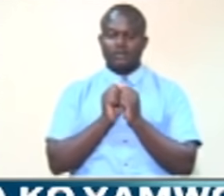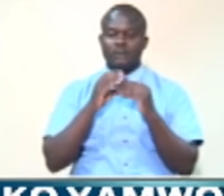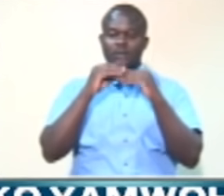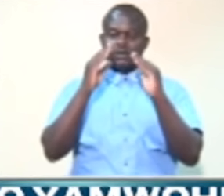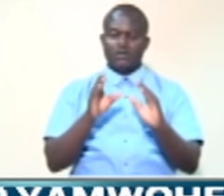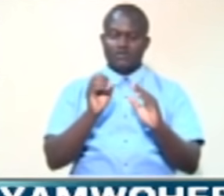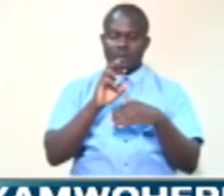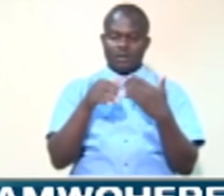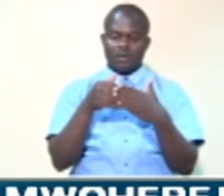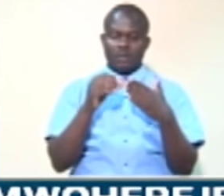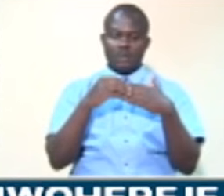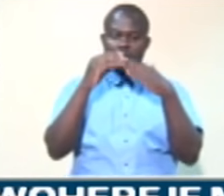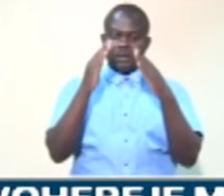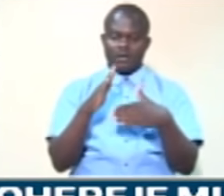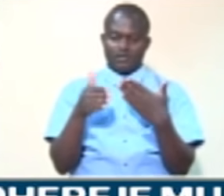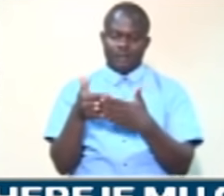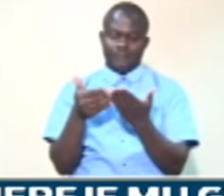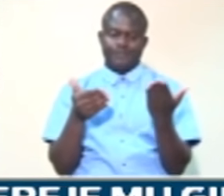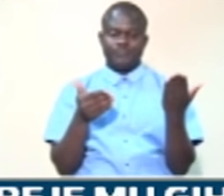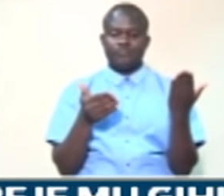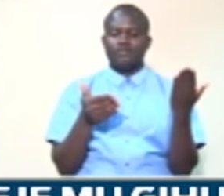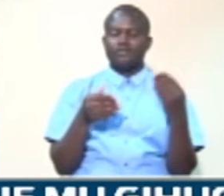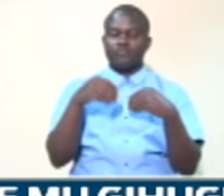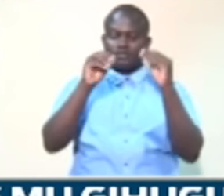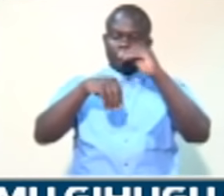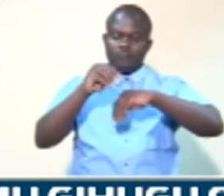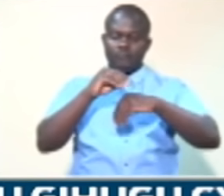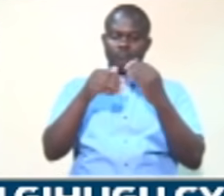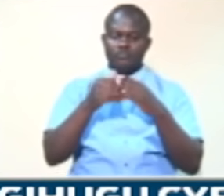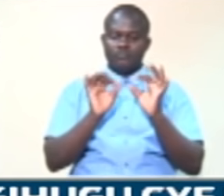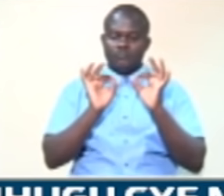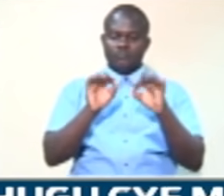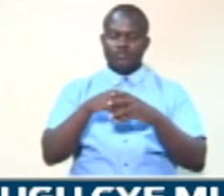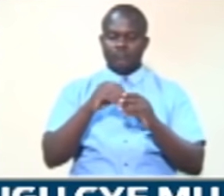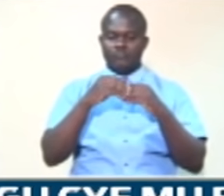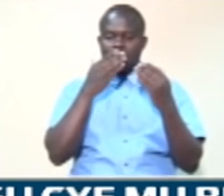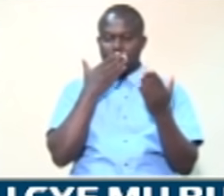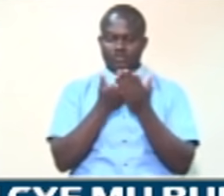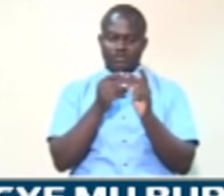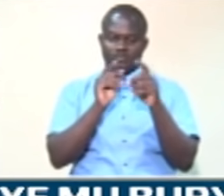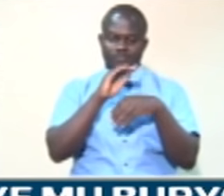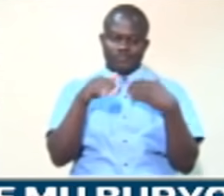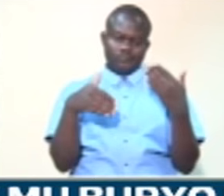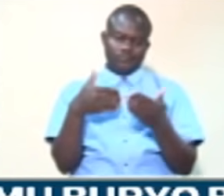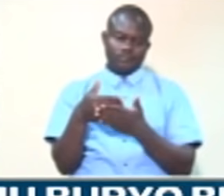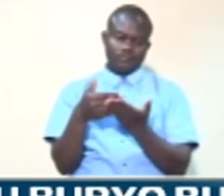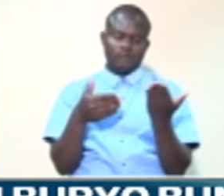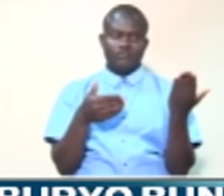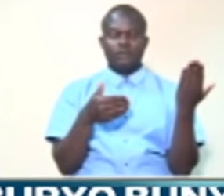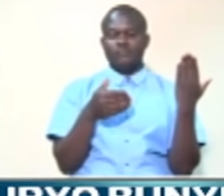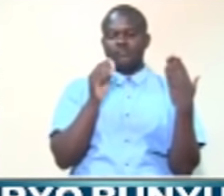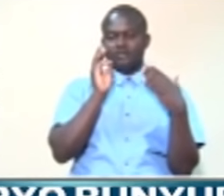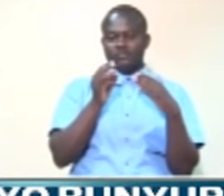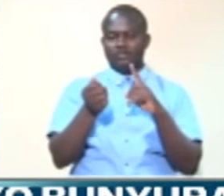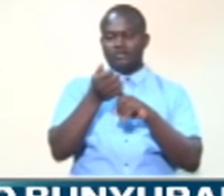ubuyobozi cyangwa umuyobozi utanga umusaruro ufatika mu mibereho myiza y'abaturage azaba